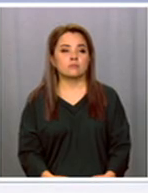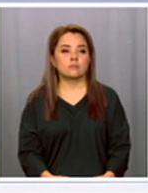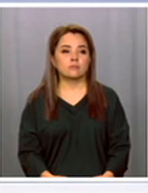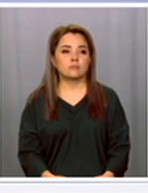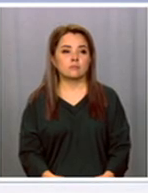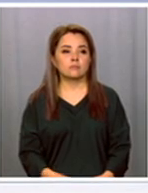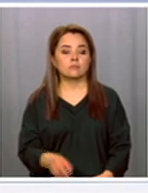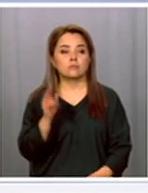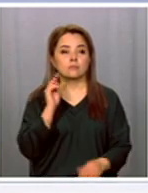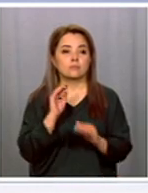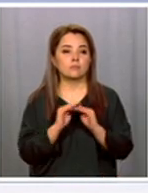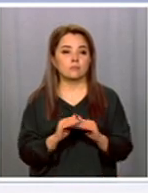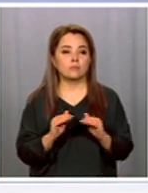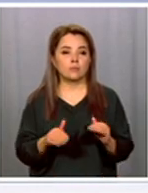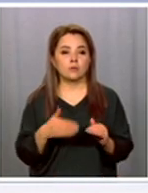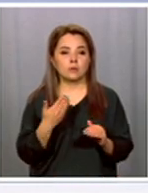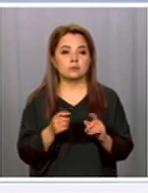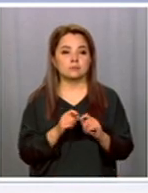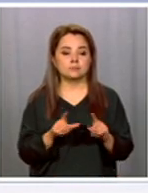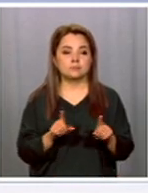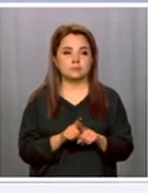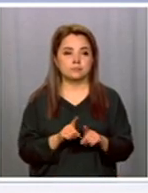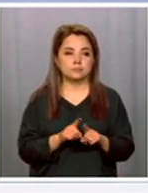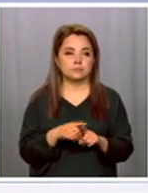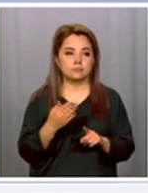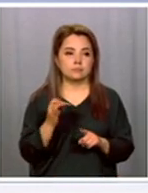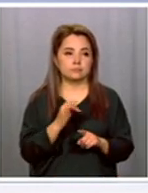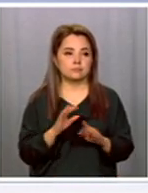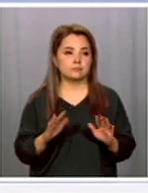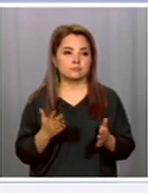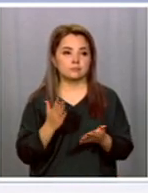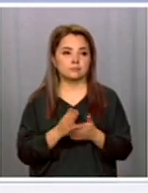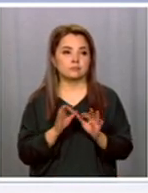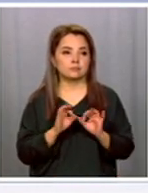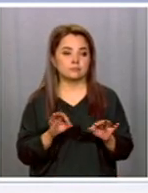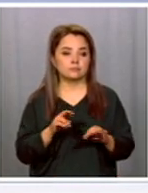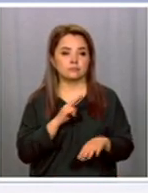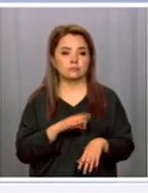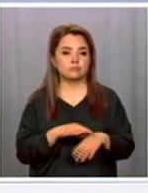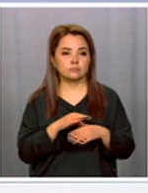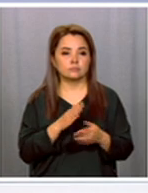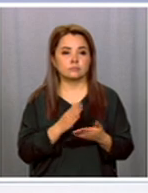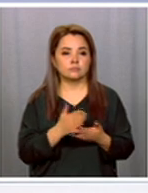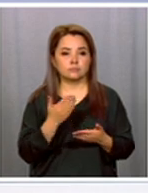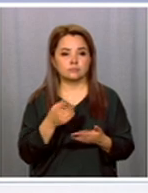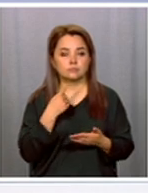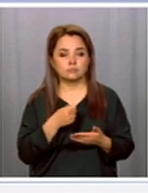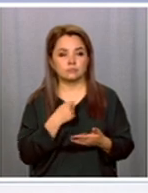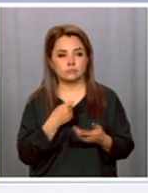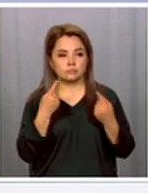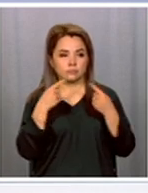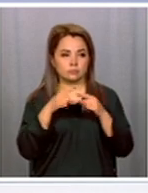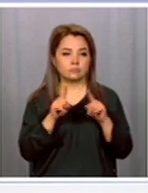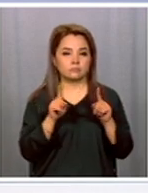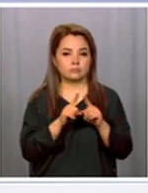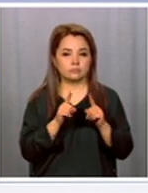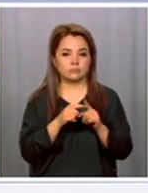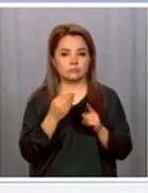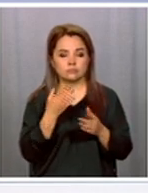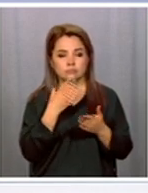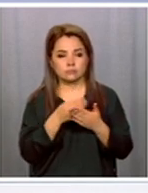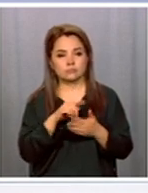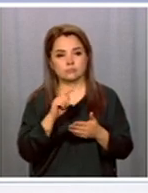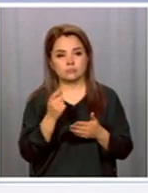мың. Оқушылар, сіздер бүгінгі сабақта тарихи оқиғаларға түсіндірме бере отырып, әскери ғылым мен техниканың және